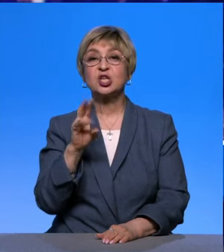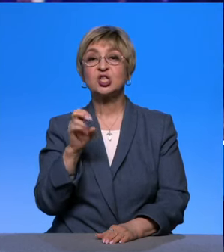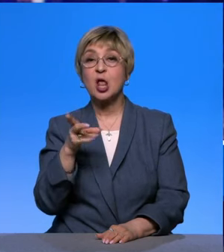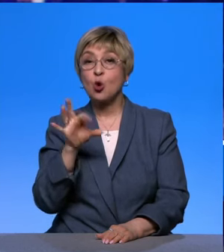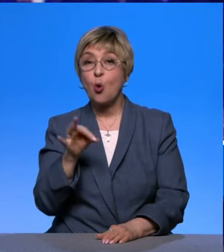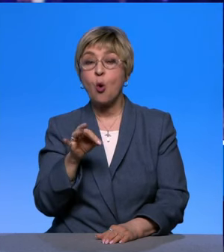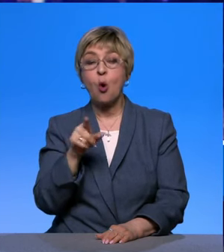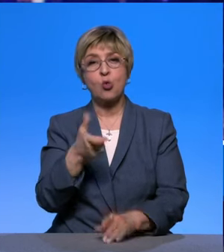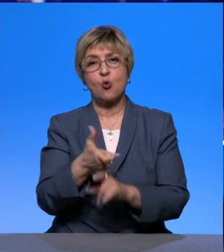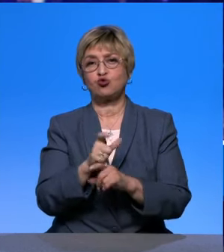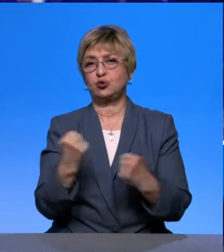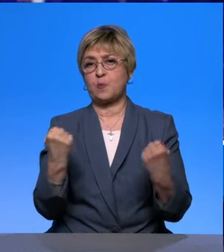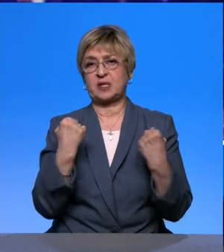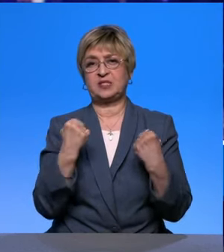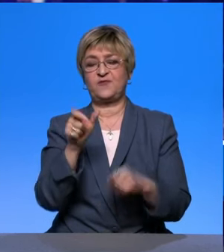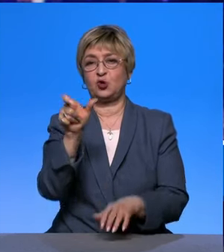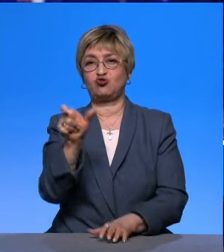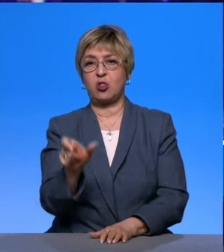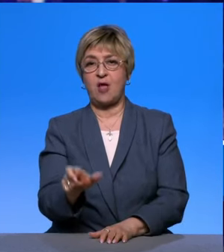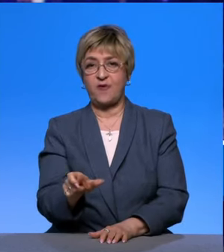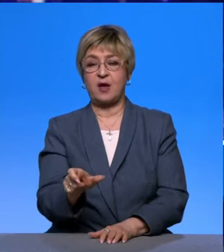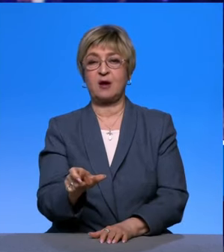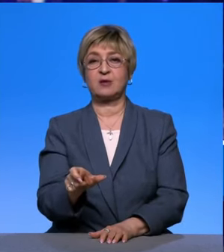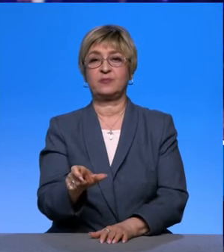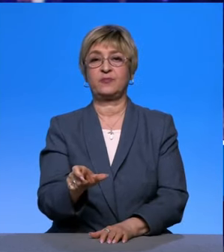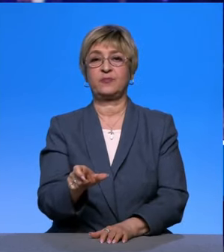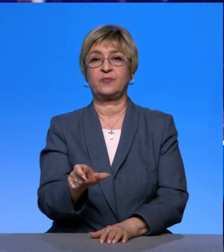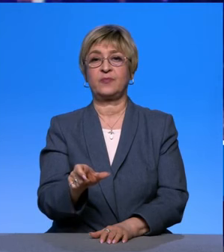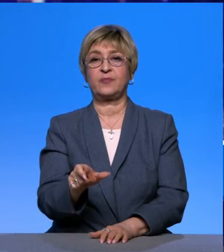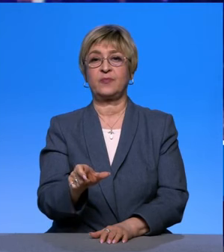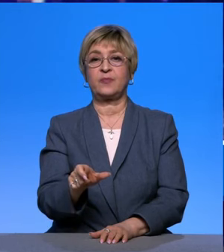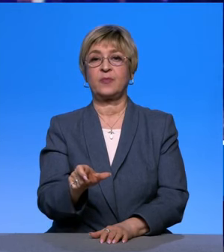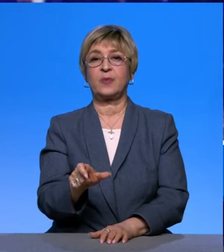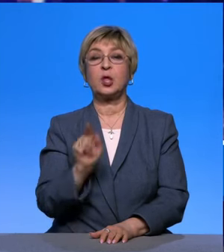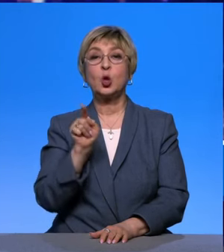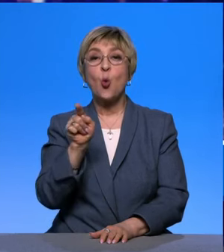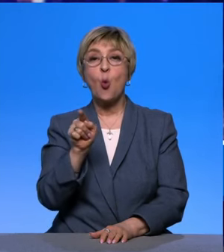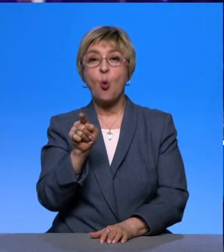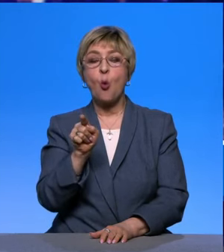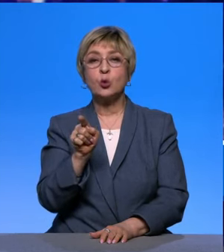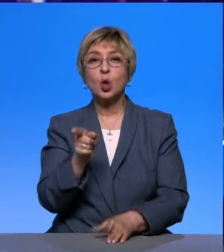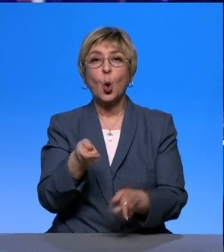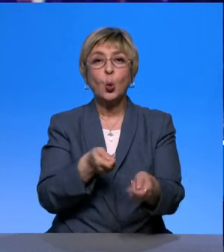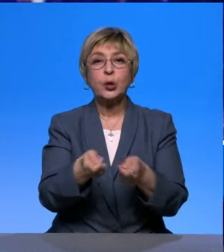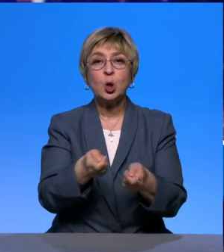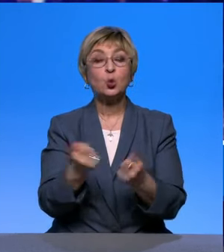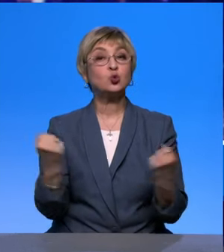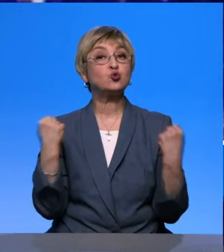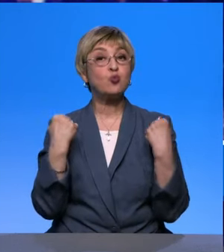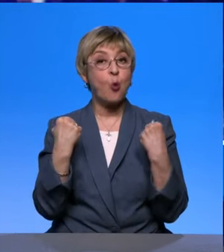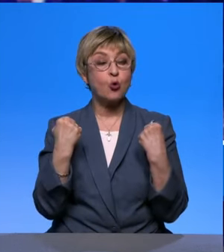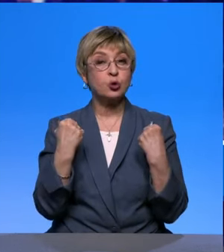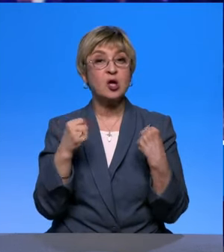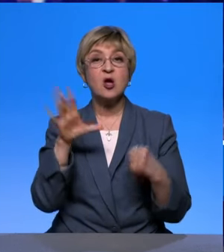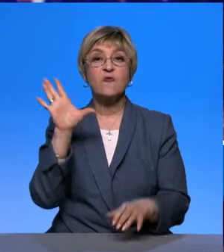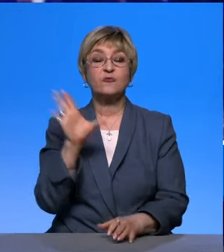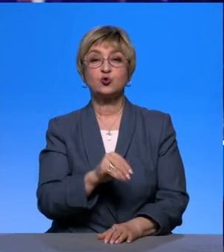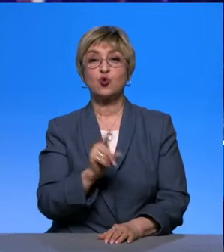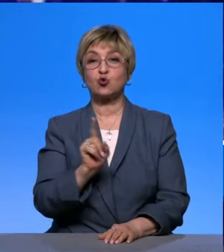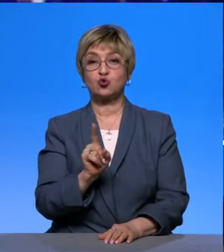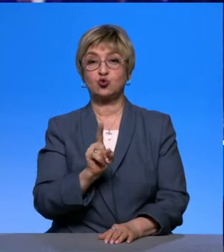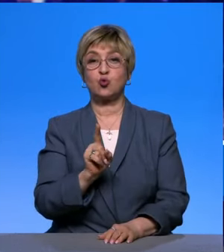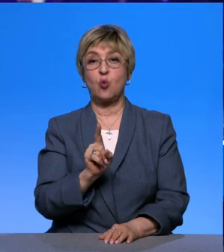он, ну, и вице-премьер, и он курирует спорт, понимаете, поэтому он, естественно, вот все, что